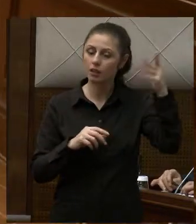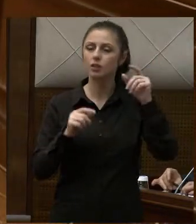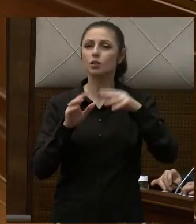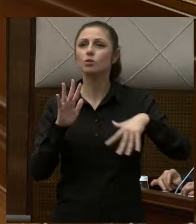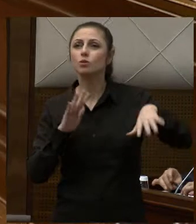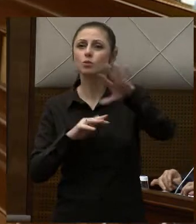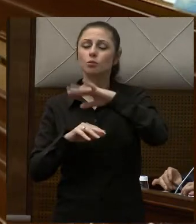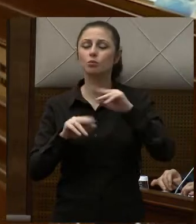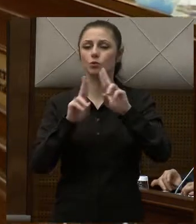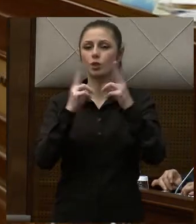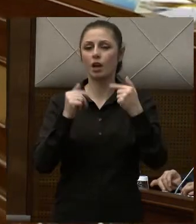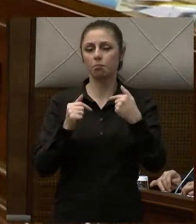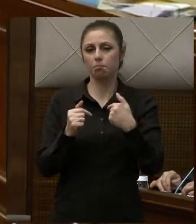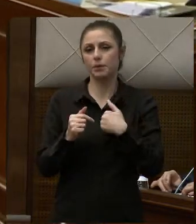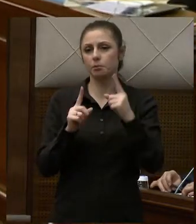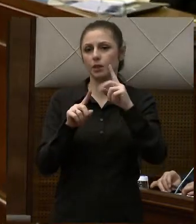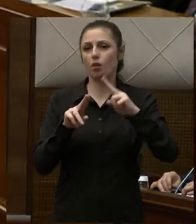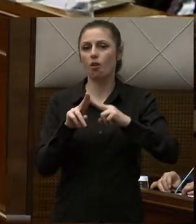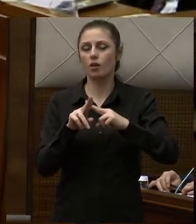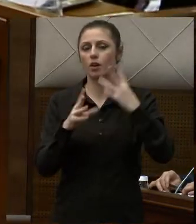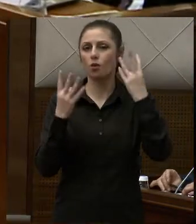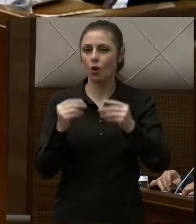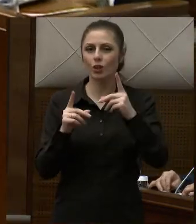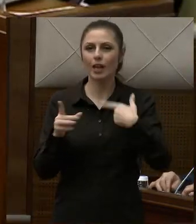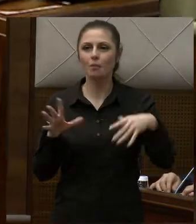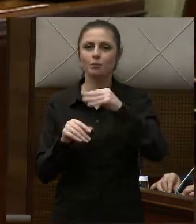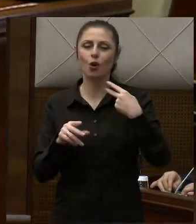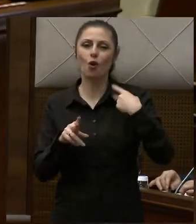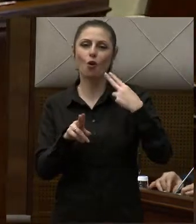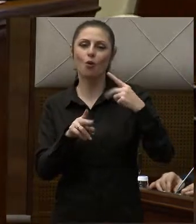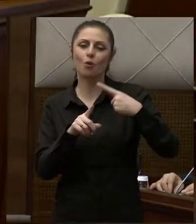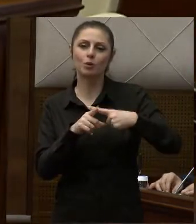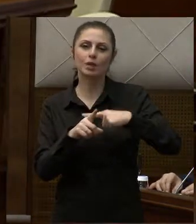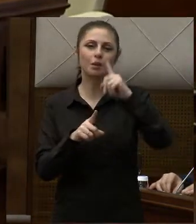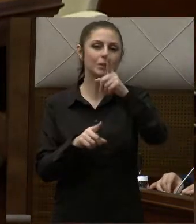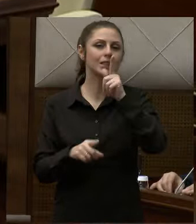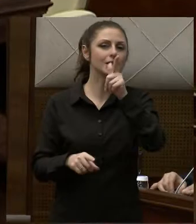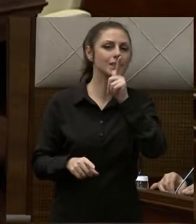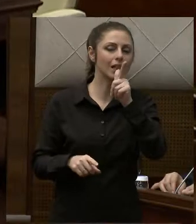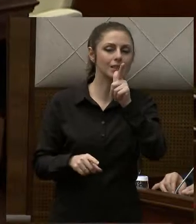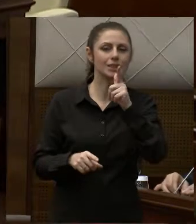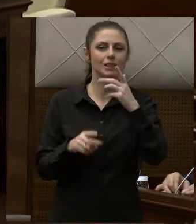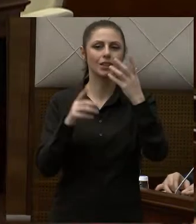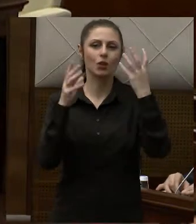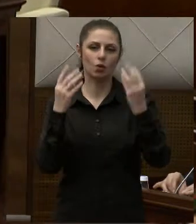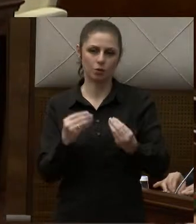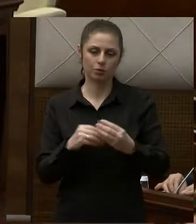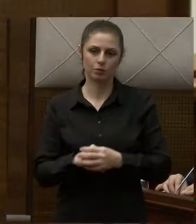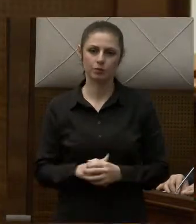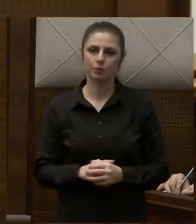dünyaya örnek olduk ve ortak bir sesin çıkmasına Sayın Cumhurbaşkanımız Recep Tayyip Erdoğan'ın önderliğinde öncü